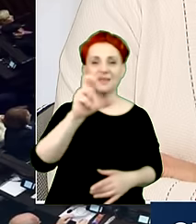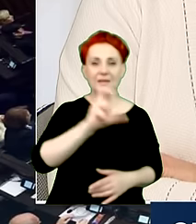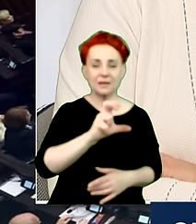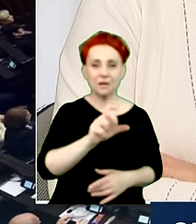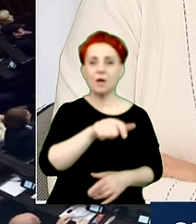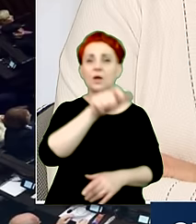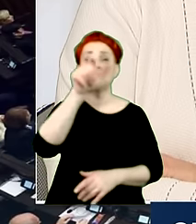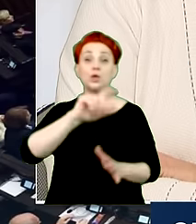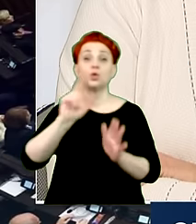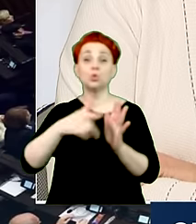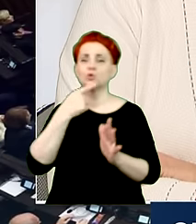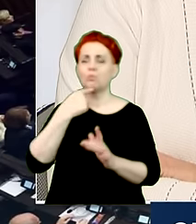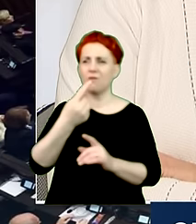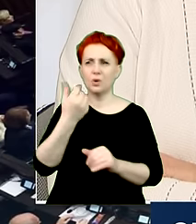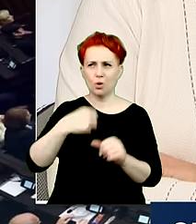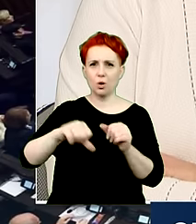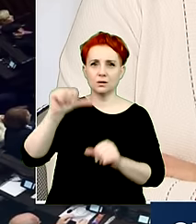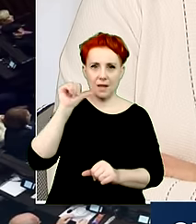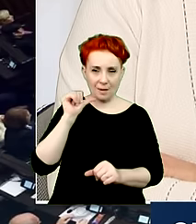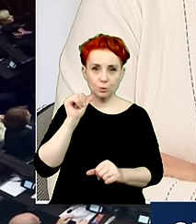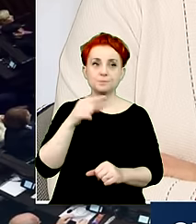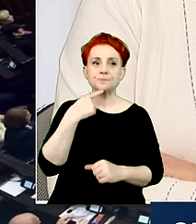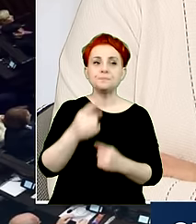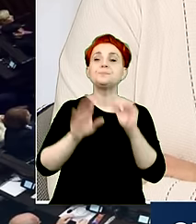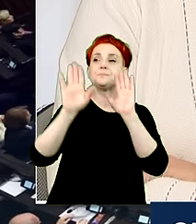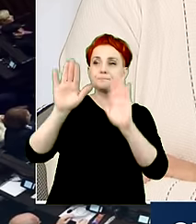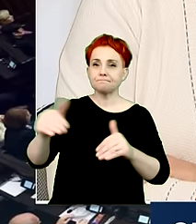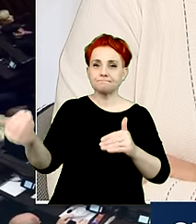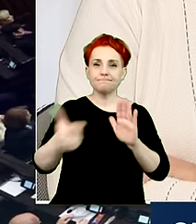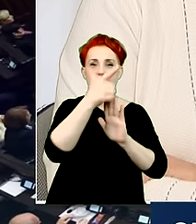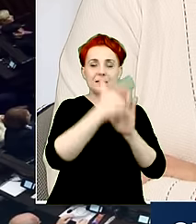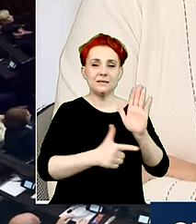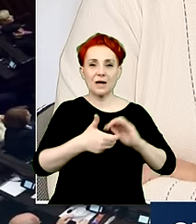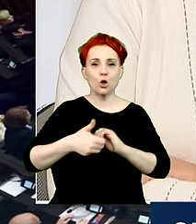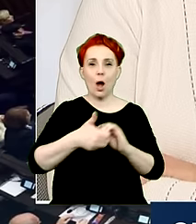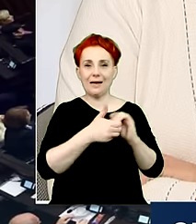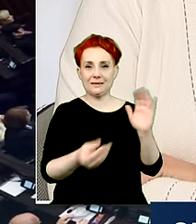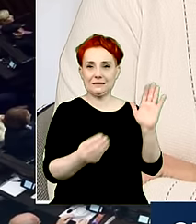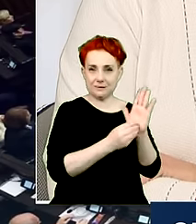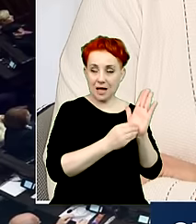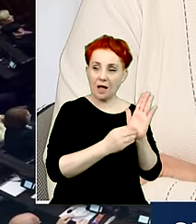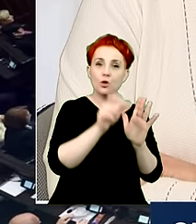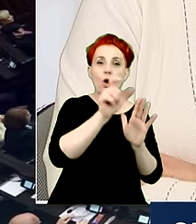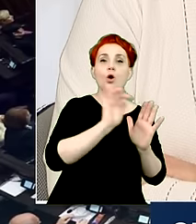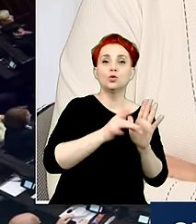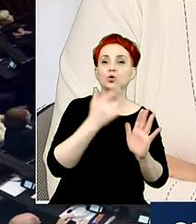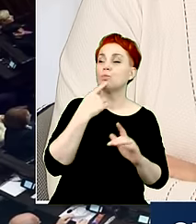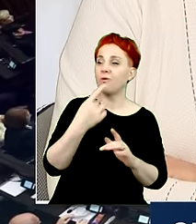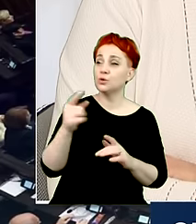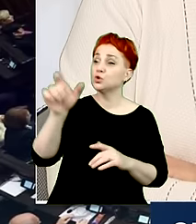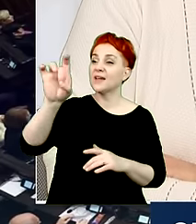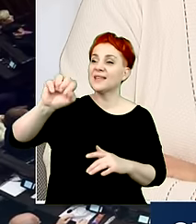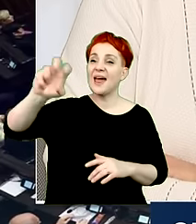temu powiedział, uzasadniając wpuszczenie Giertycha na listy Koalicji Obywatelskiej, Donald Tusk powiedział, Giertych mi zagwarantował,